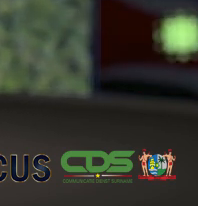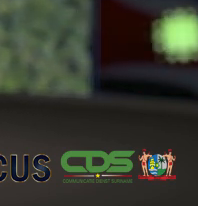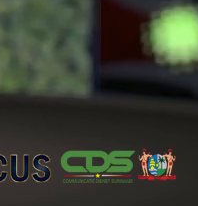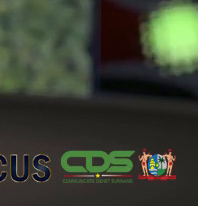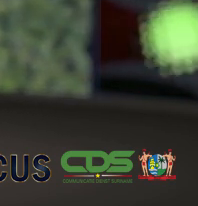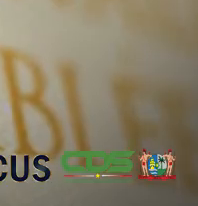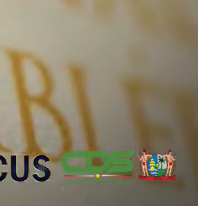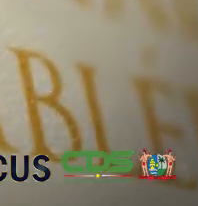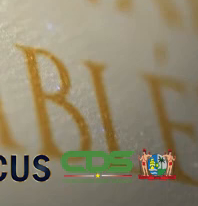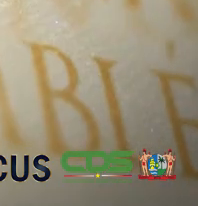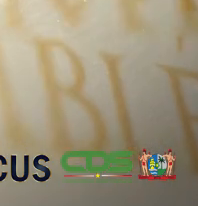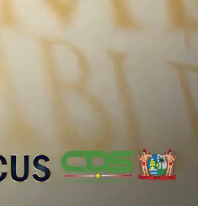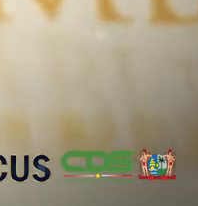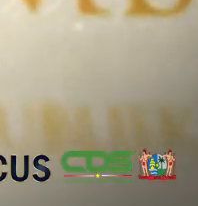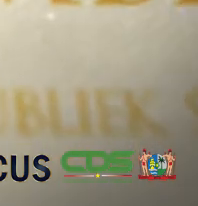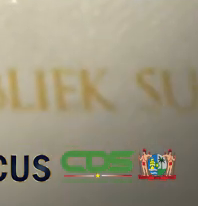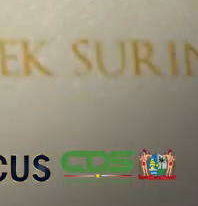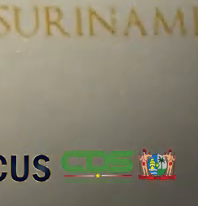president.